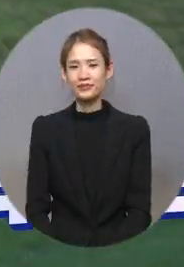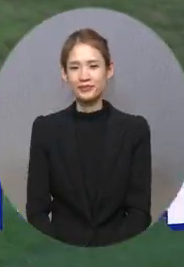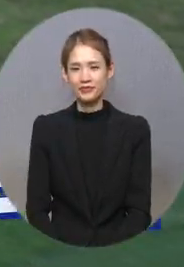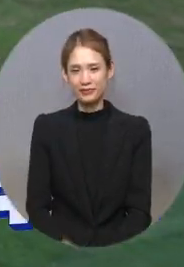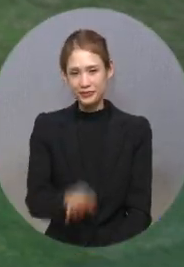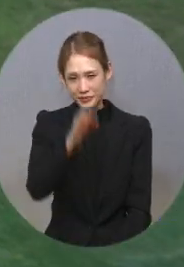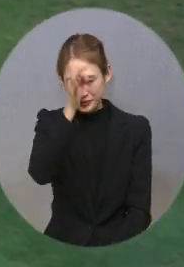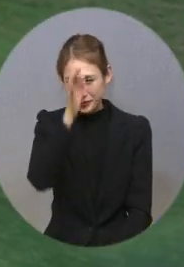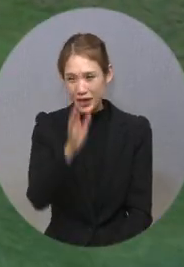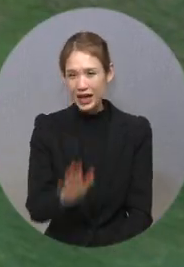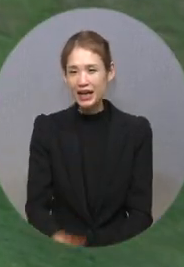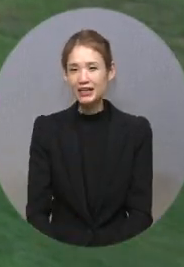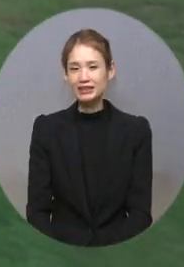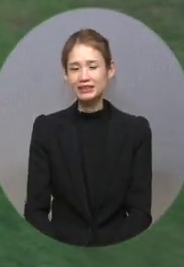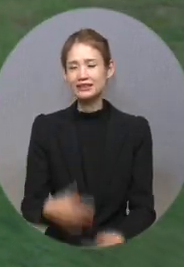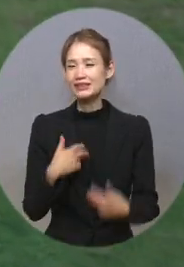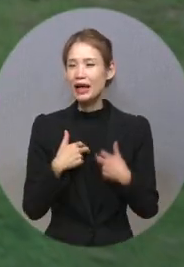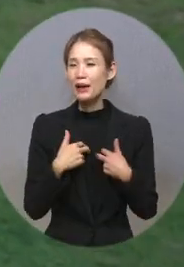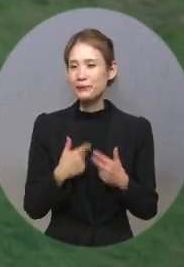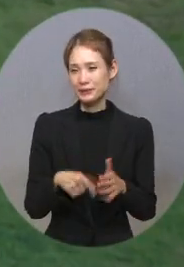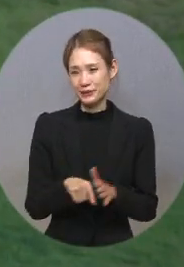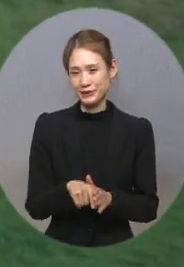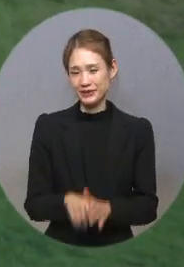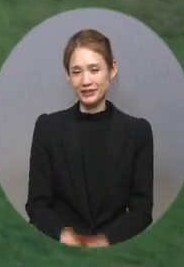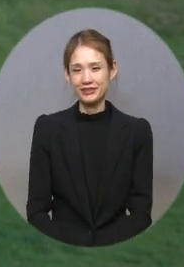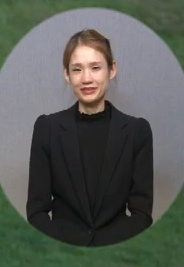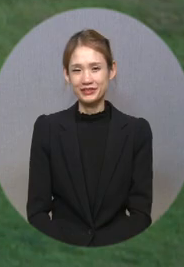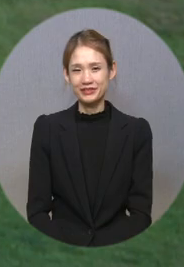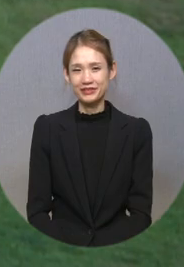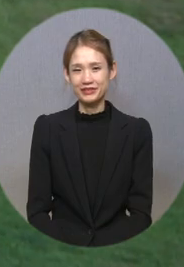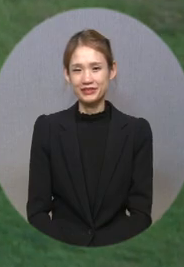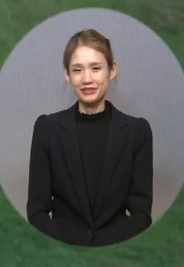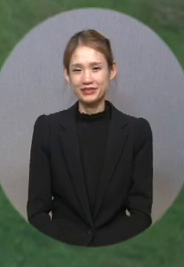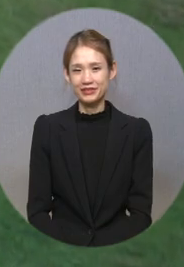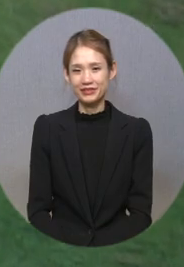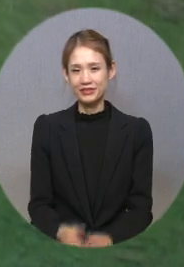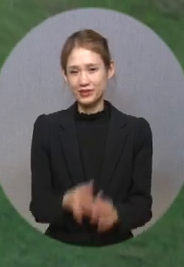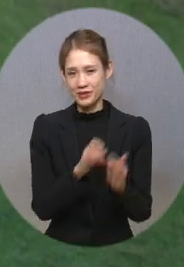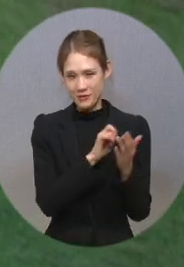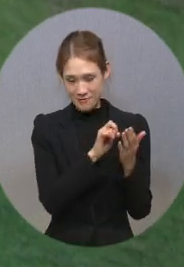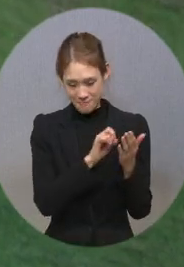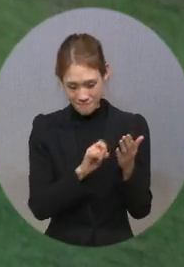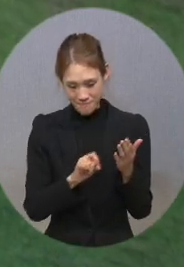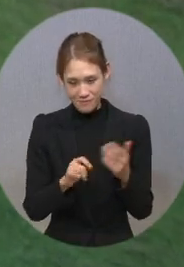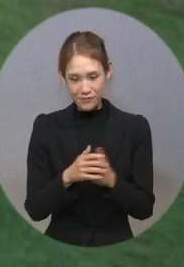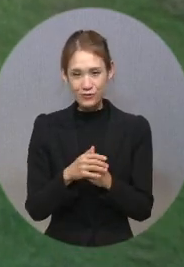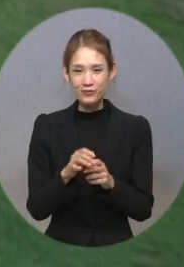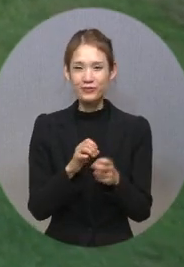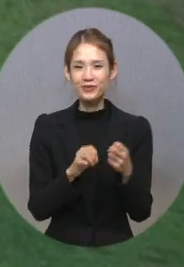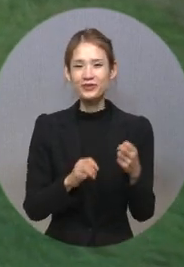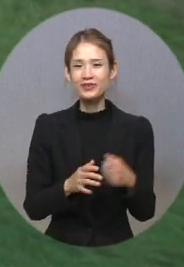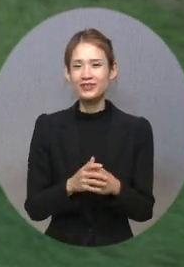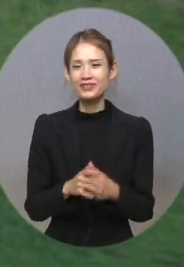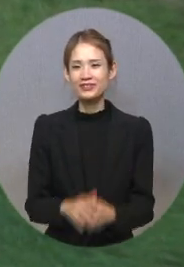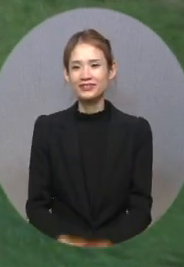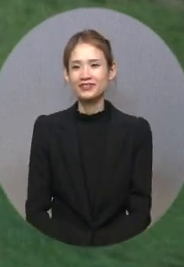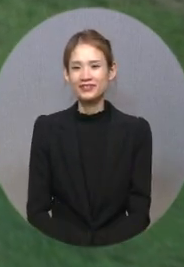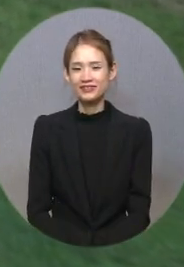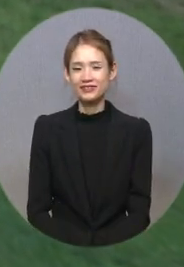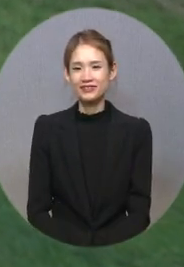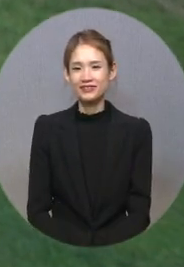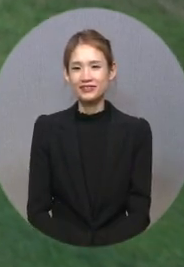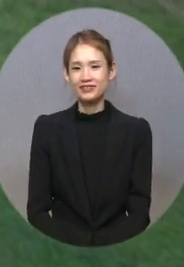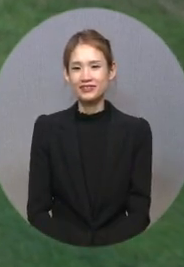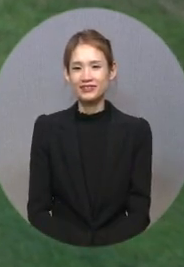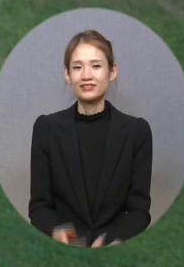미안합니다. 퍼터 재미를 위해서 집에 분신 사봐 적어놓고 도동이 퍼터라고 적어놓고. 아니, 아니